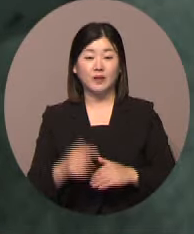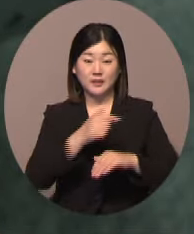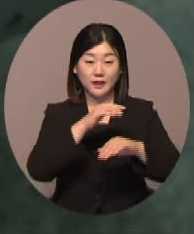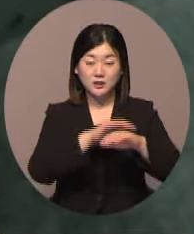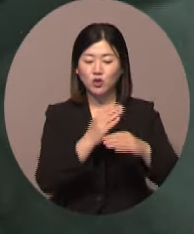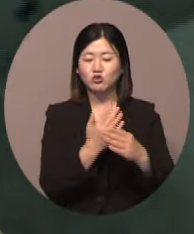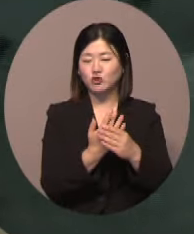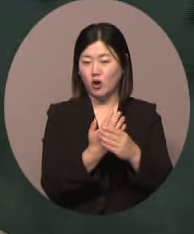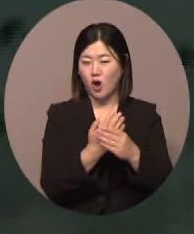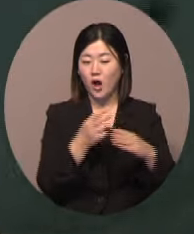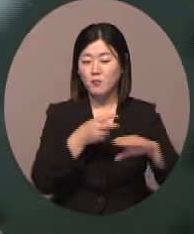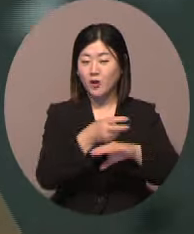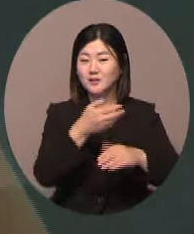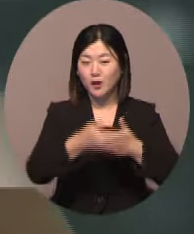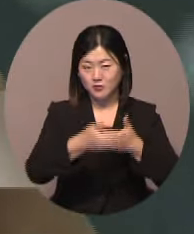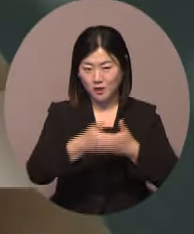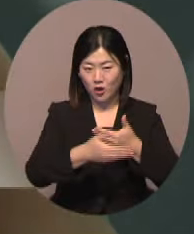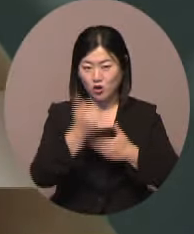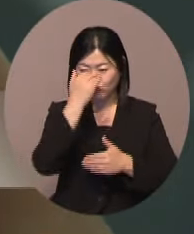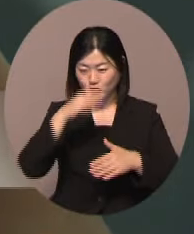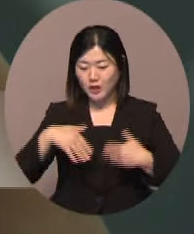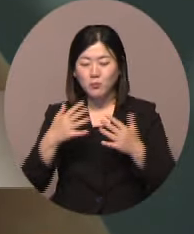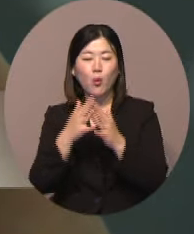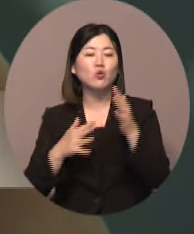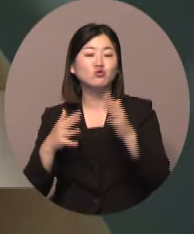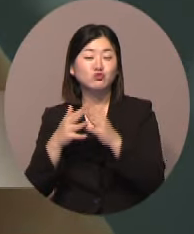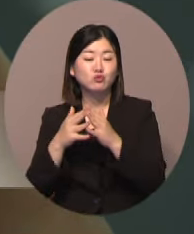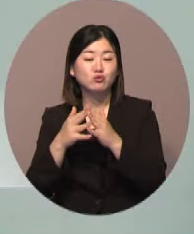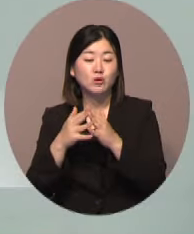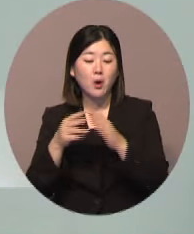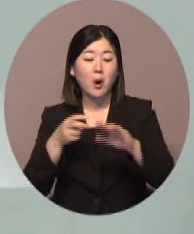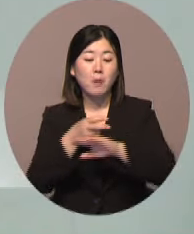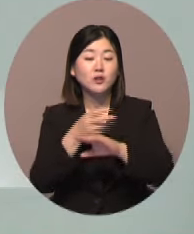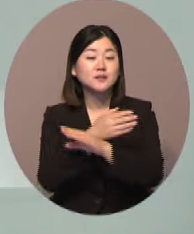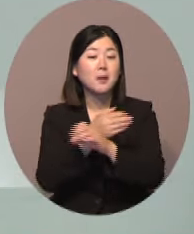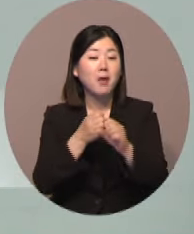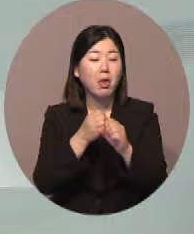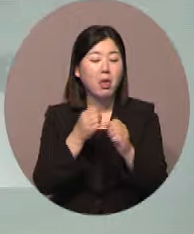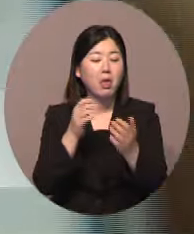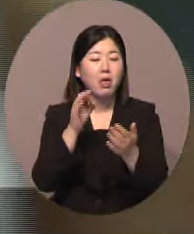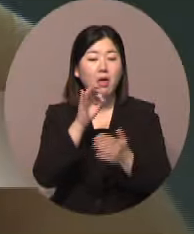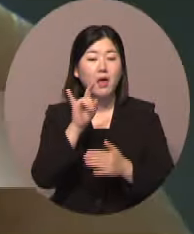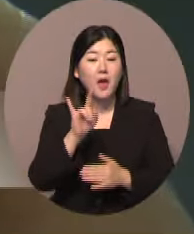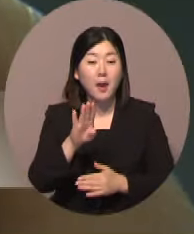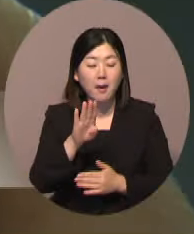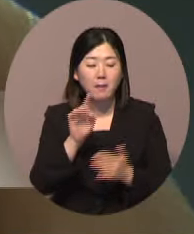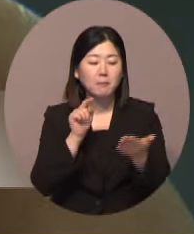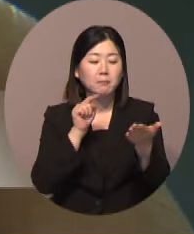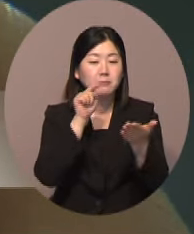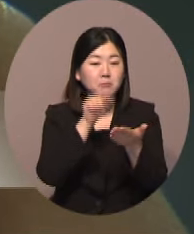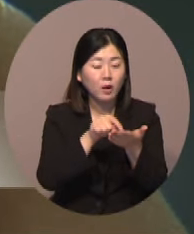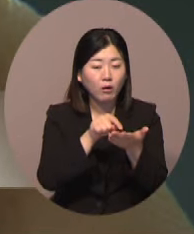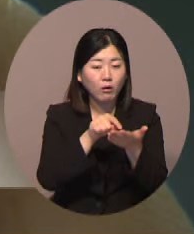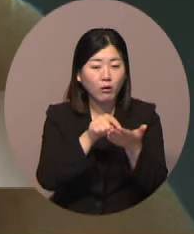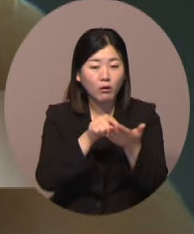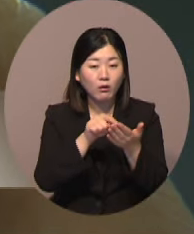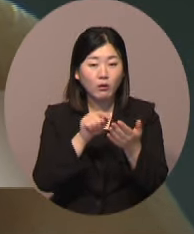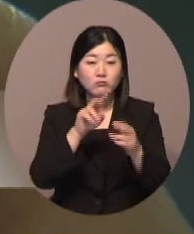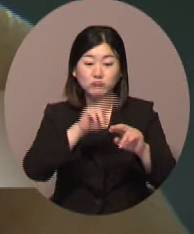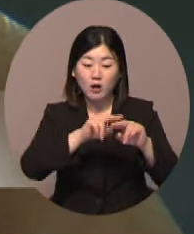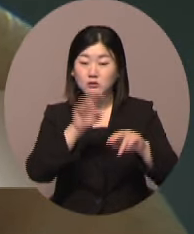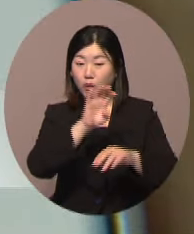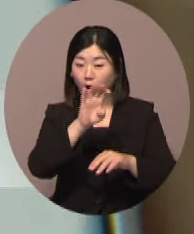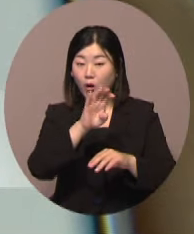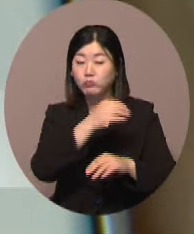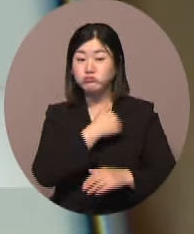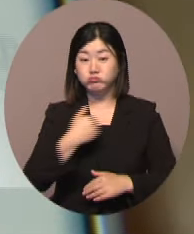대전 유성 시외버스 터미널에서 충남 공주로 가는 시외버스 승차권을 예매해봤습니다. 온라인 앱에 들어갔더니 40석이